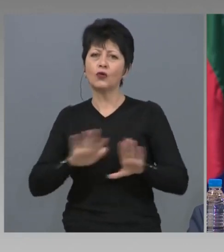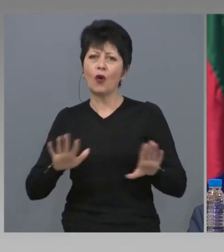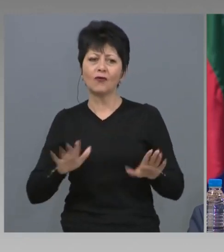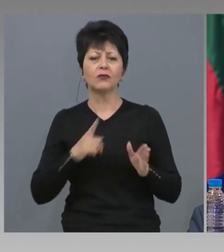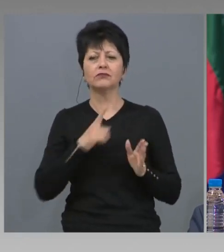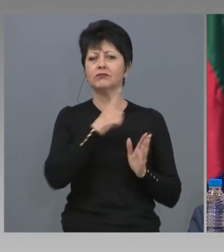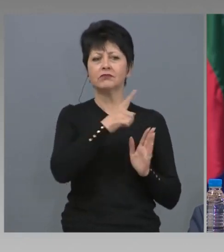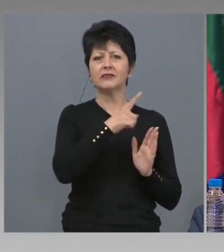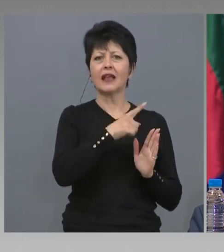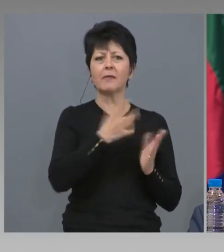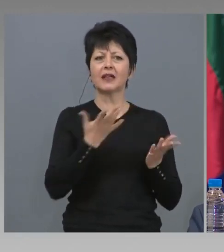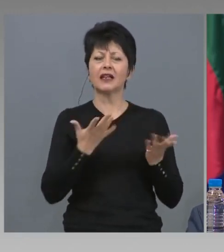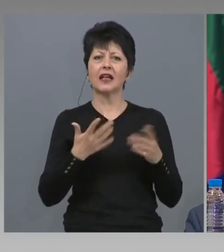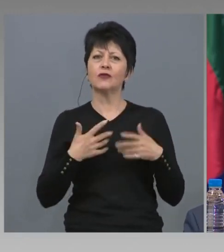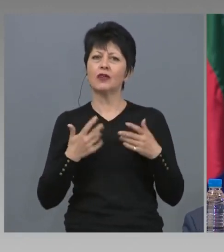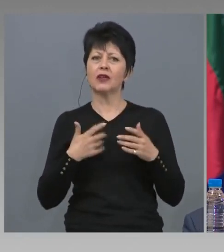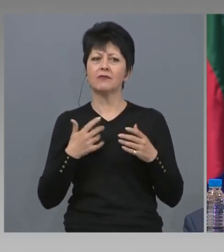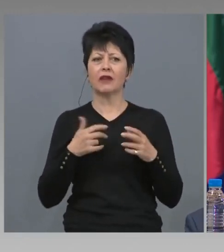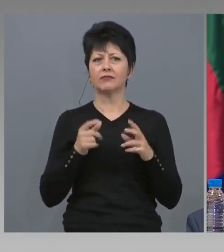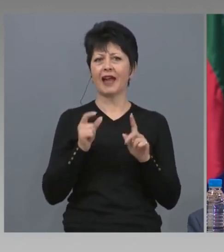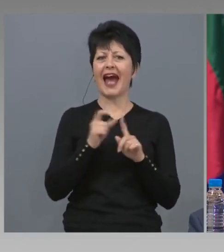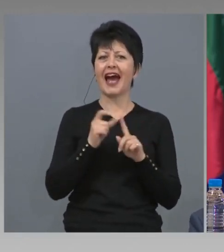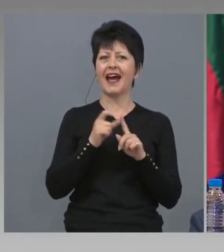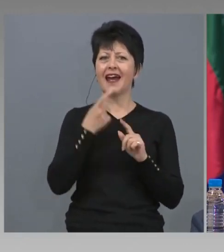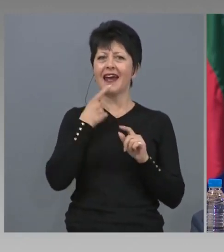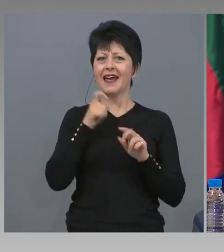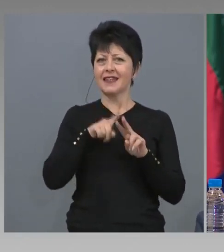които РЗИ-тата, като минат на проверка